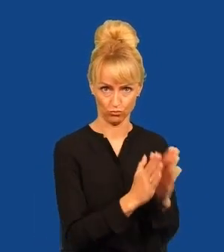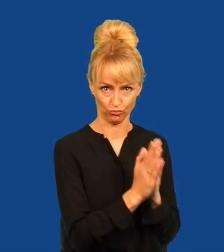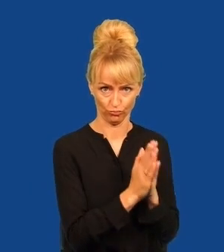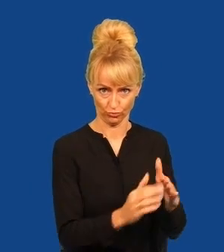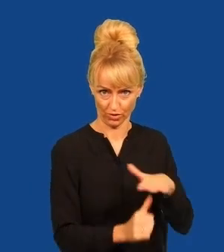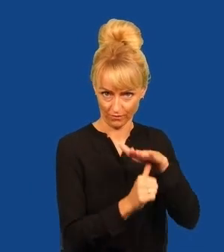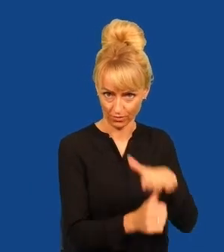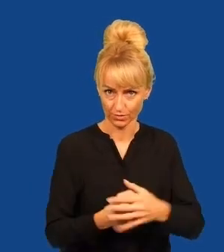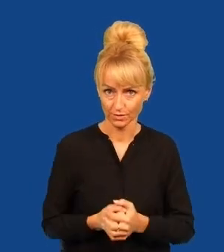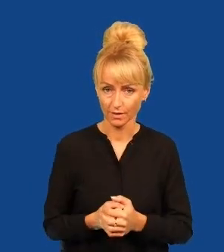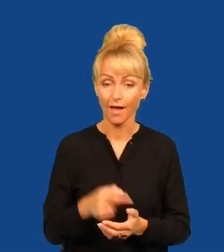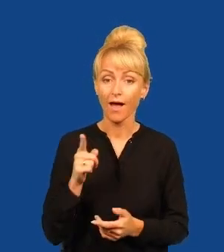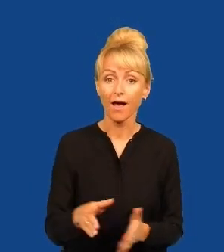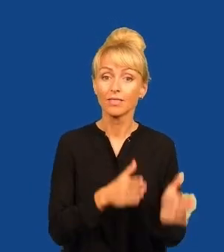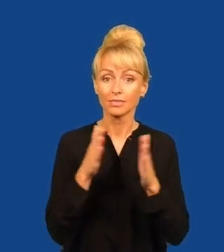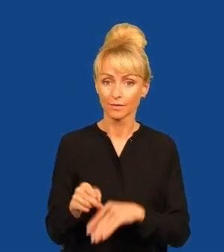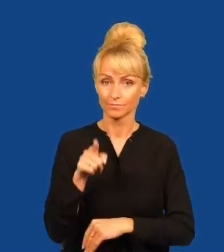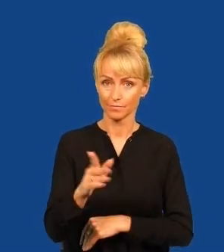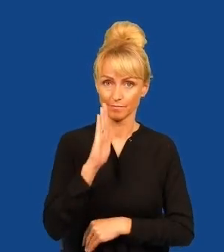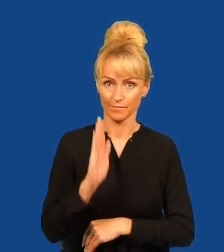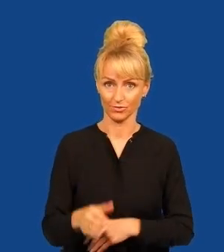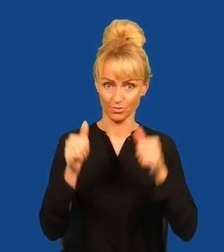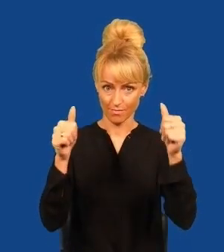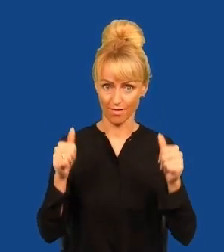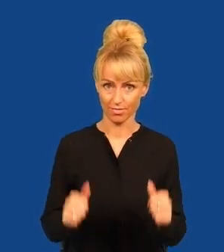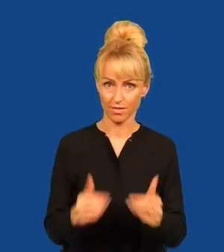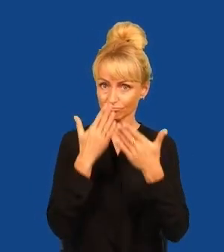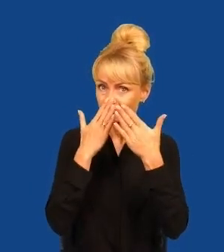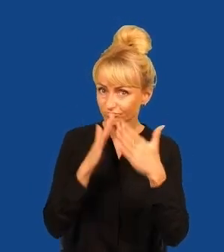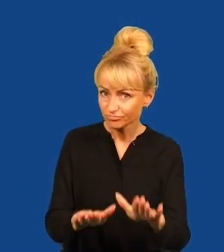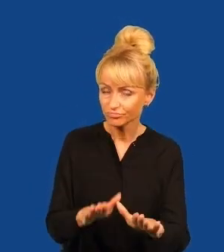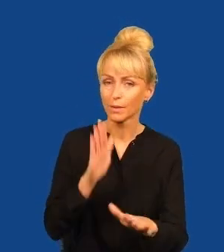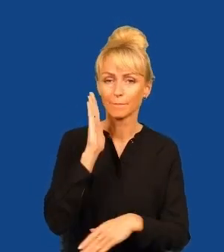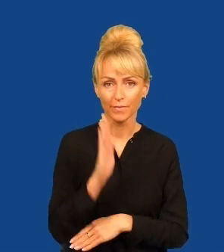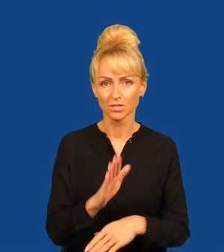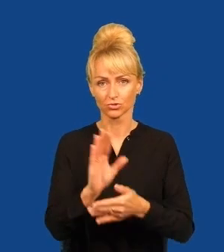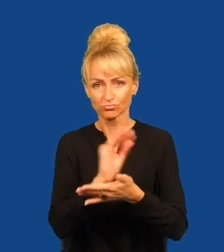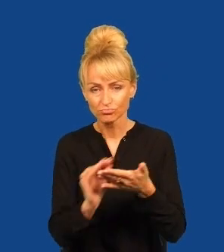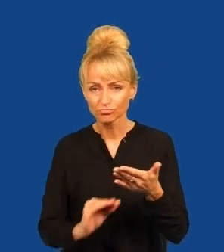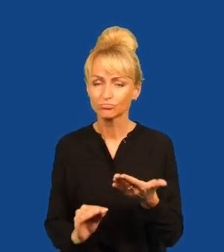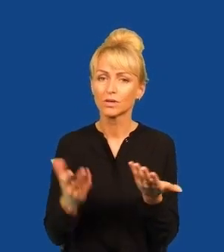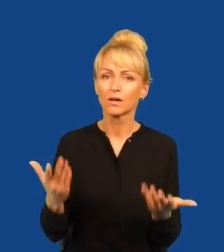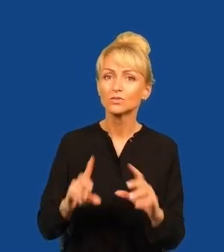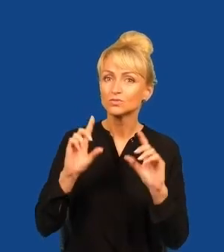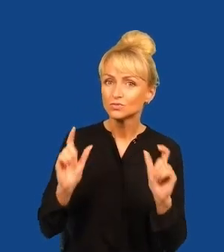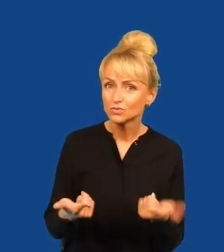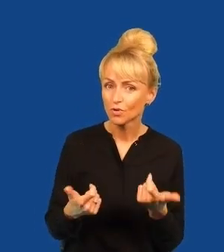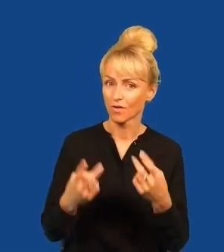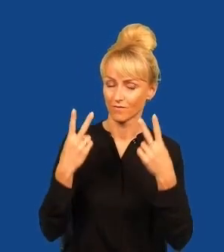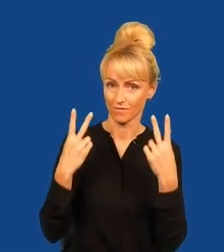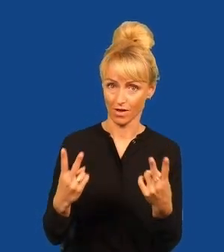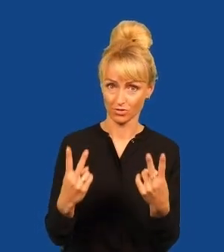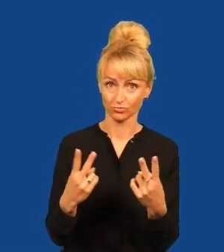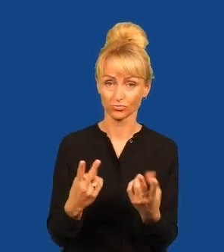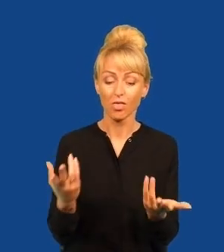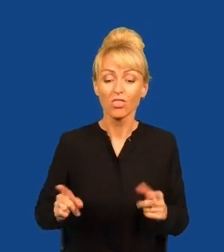otwarciu dostaniemy baner, który widzicie tutaj na środku. On opisze live case'ami, czyli takimi sytuacjami życiowymi, kiedy ten mDowód nam się